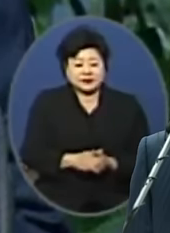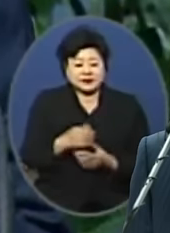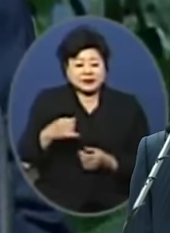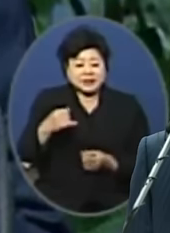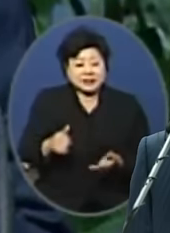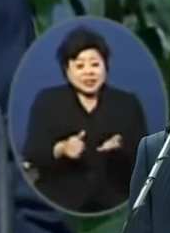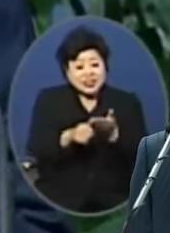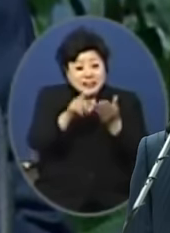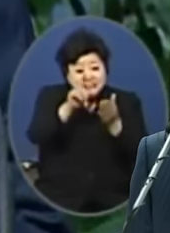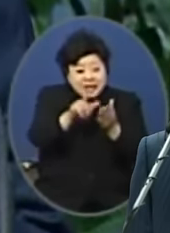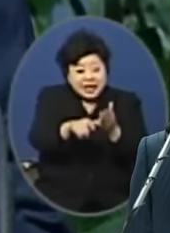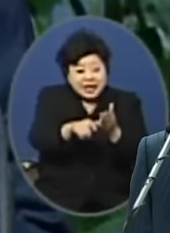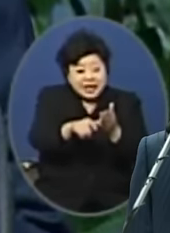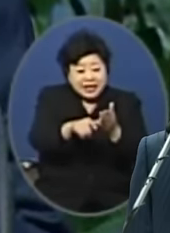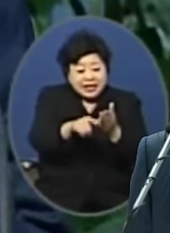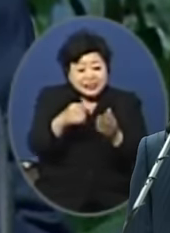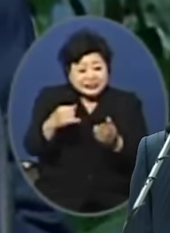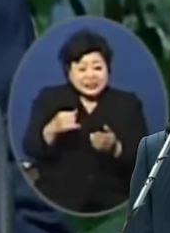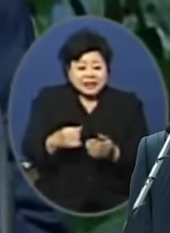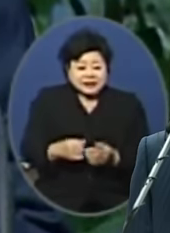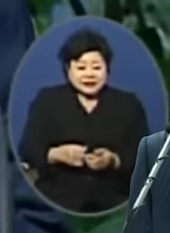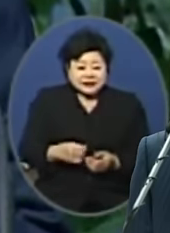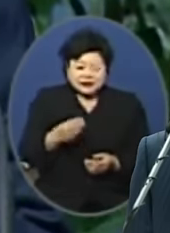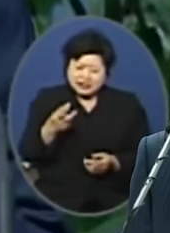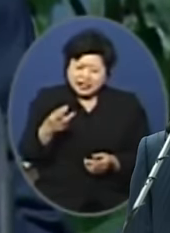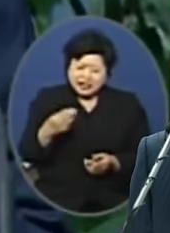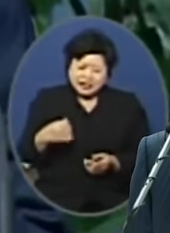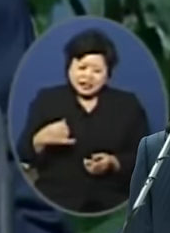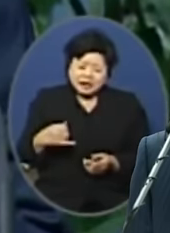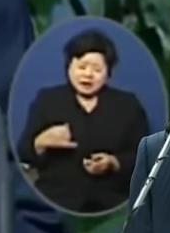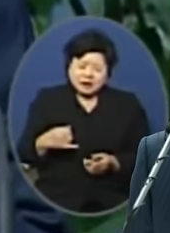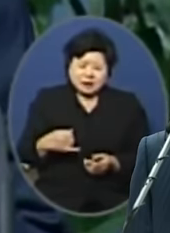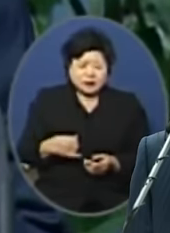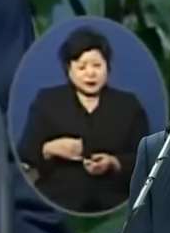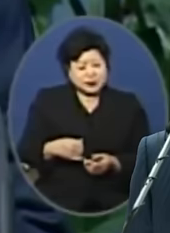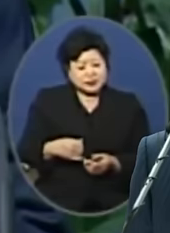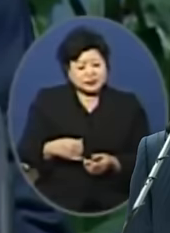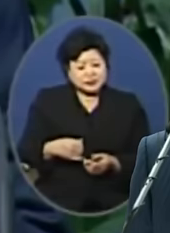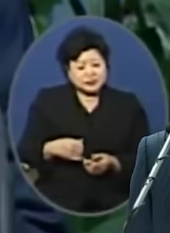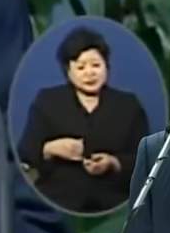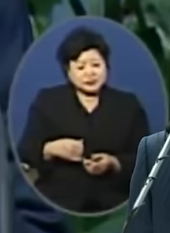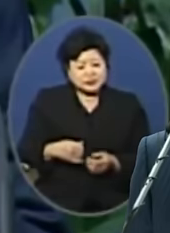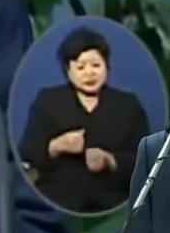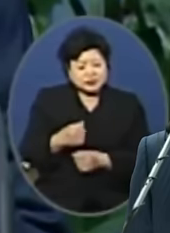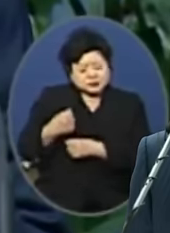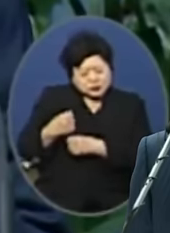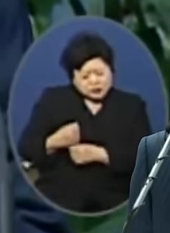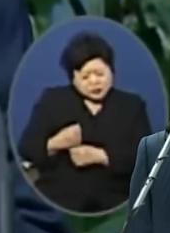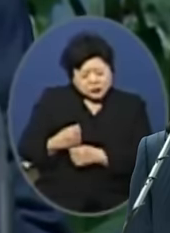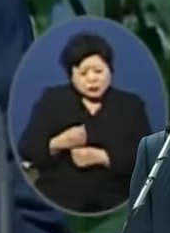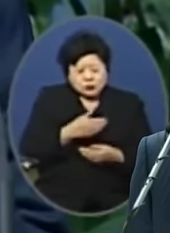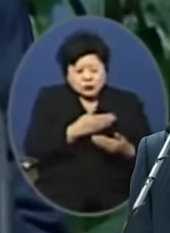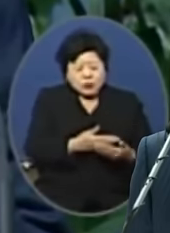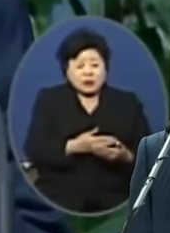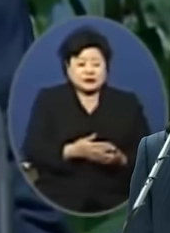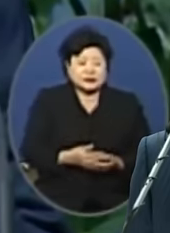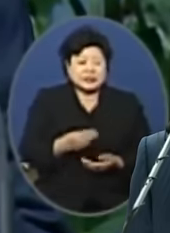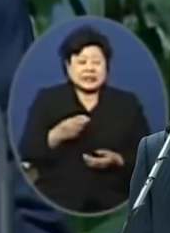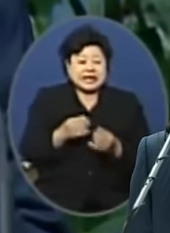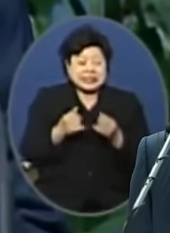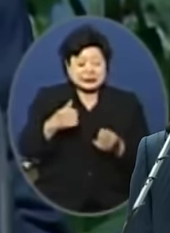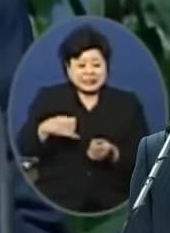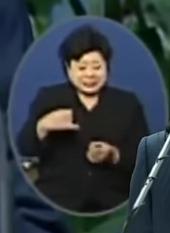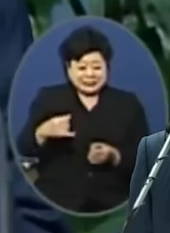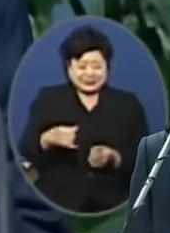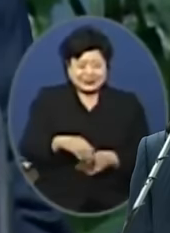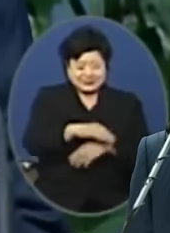자녀를 기를 때 한 자녀 세 사람쯤 기르면 한 짐을 짊어진 것과 같을 것입니다. 그 세 사람들